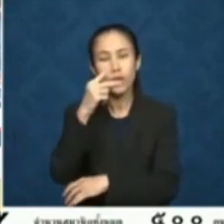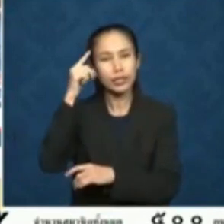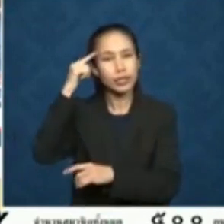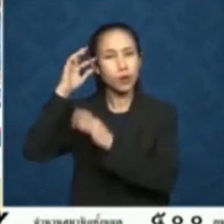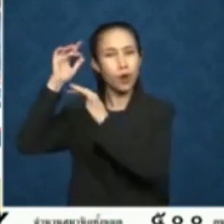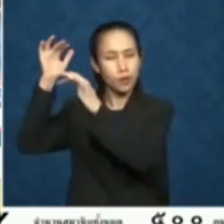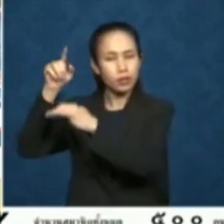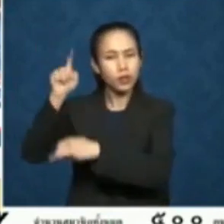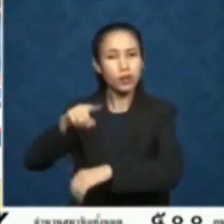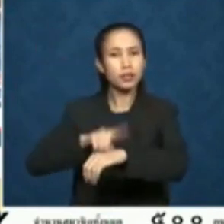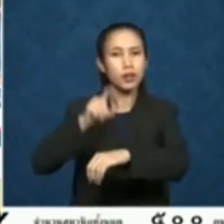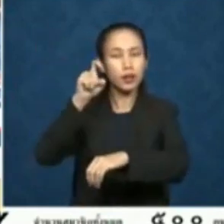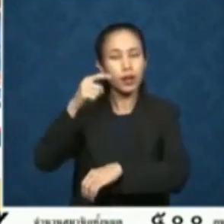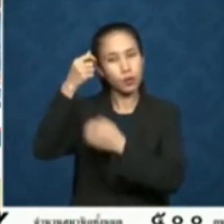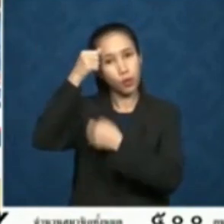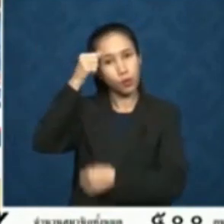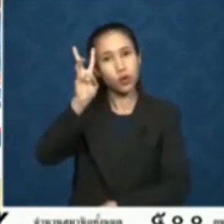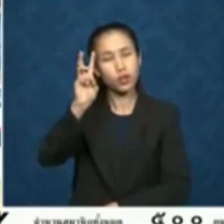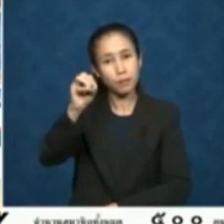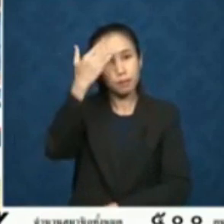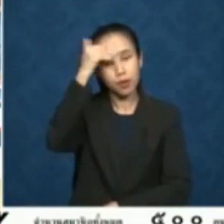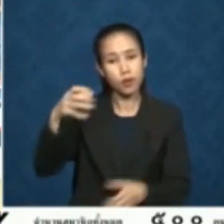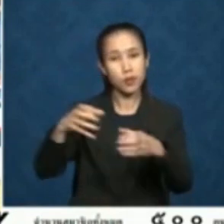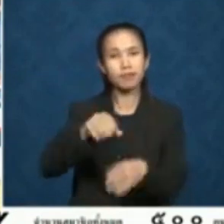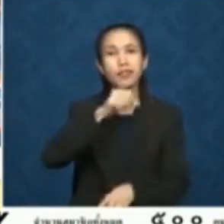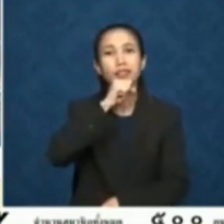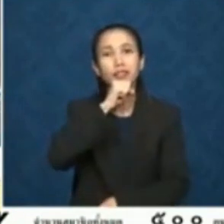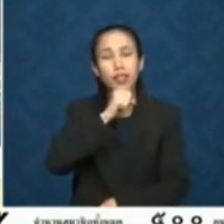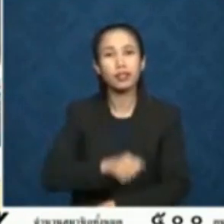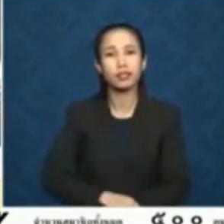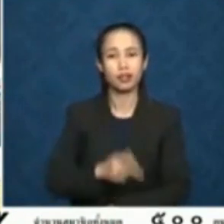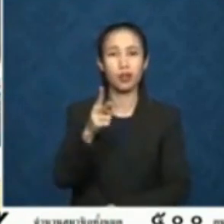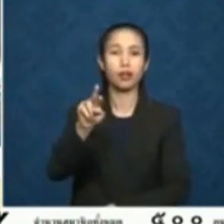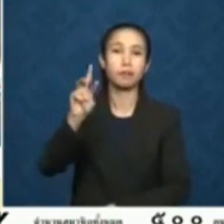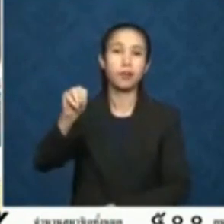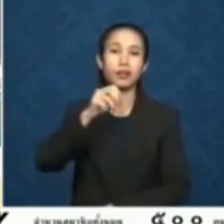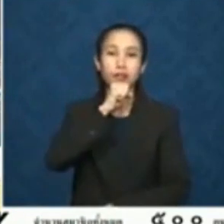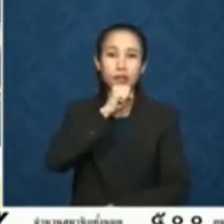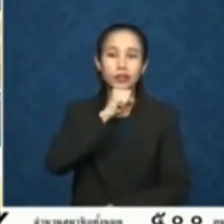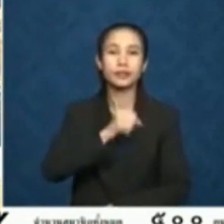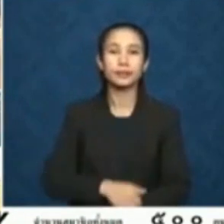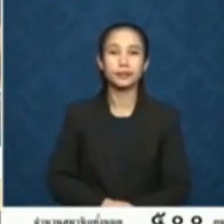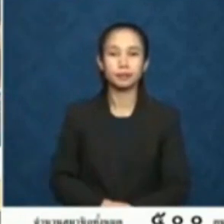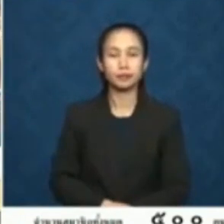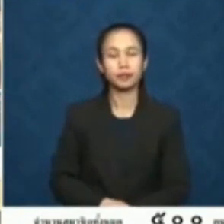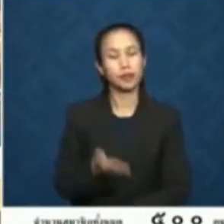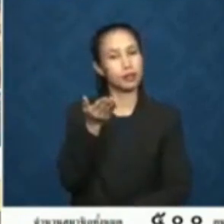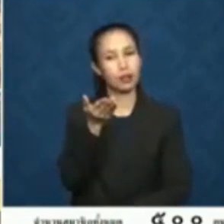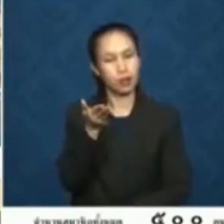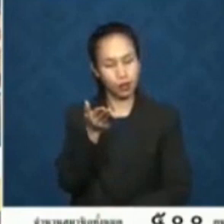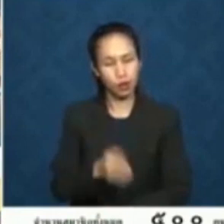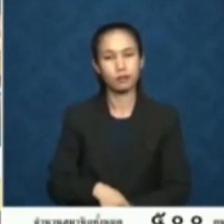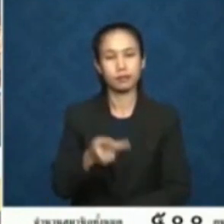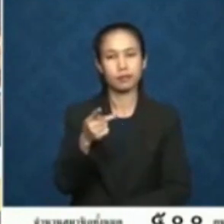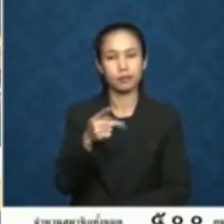างเงี้ยเขารอด้วยความหวังว่าต้องเสียเวลาอีก60วันเพราะความเกลียดค้านของครม.เหรอผม